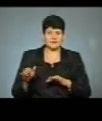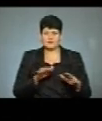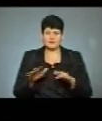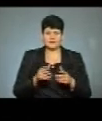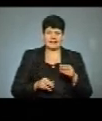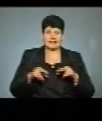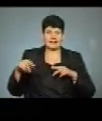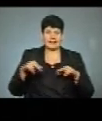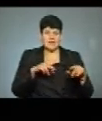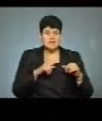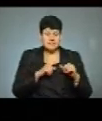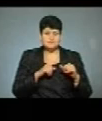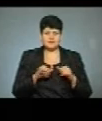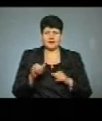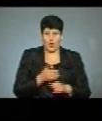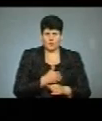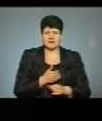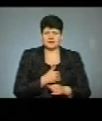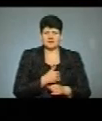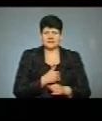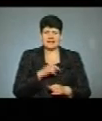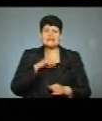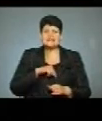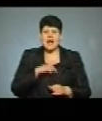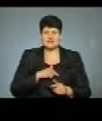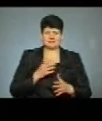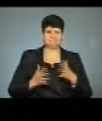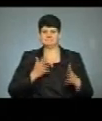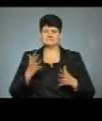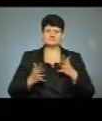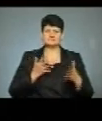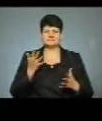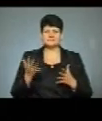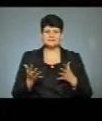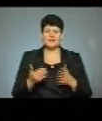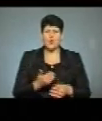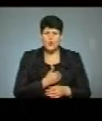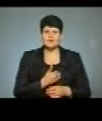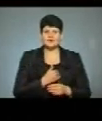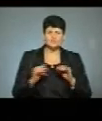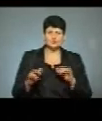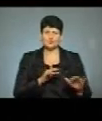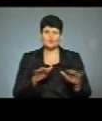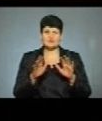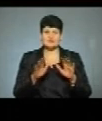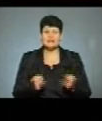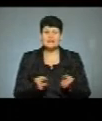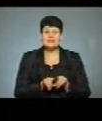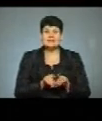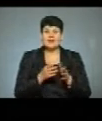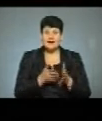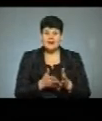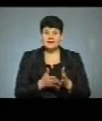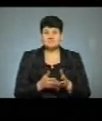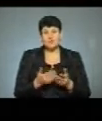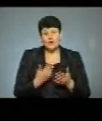дуже навіть хотілося, якийсь настрій навіть піднімався, і хотілося рухатися так, що вже вроді